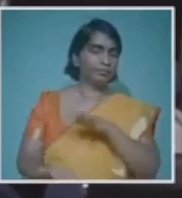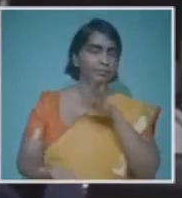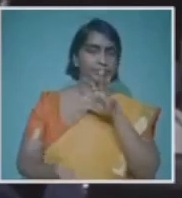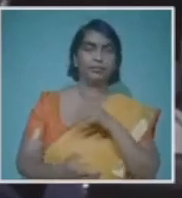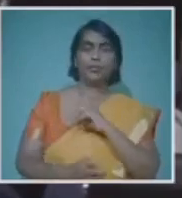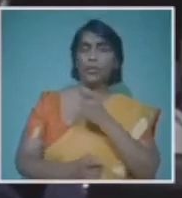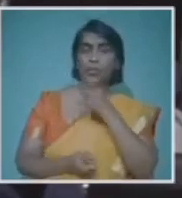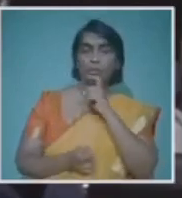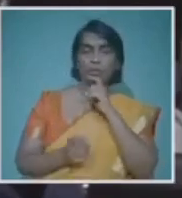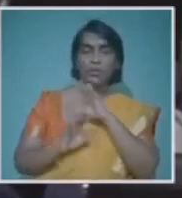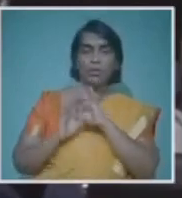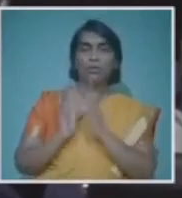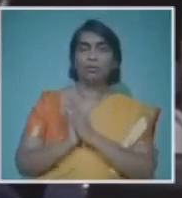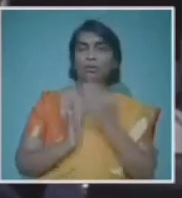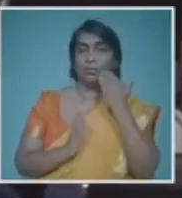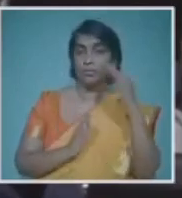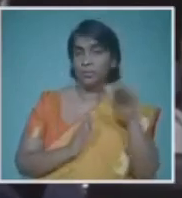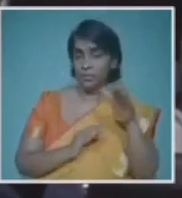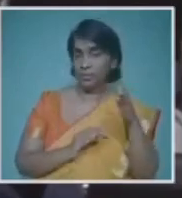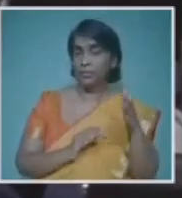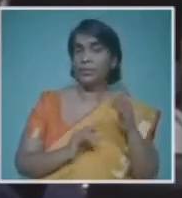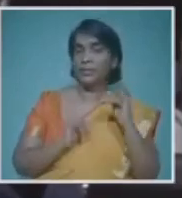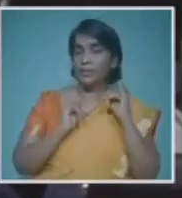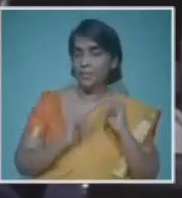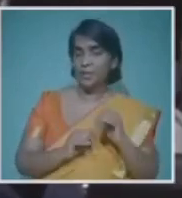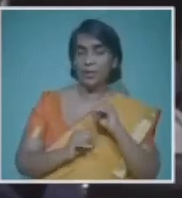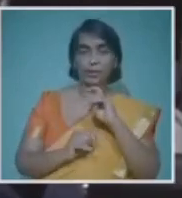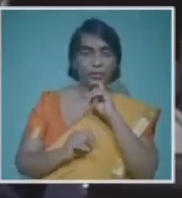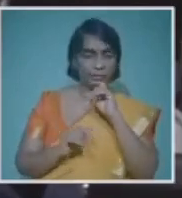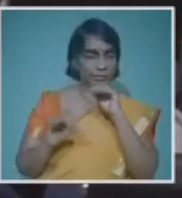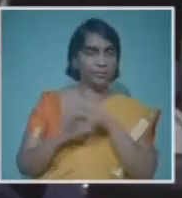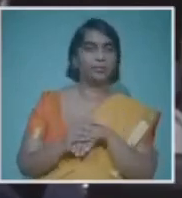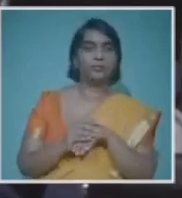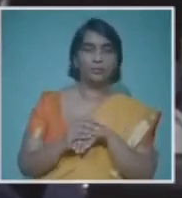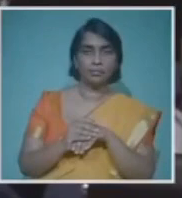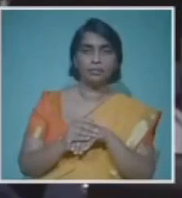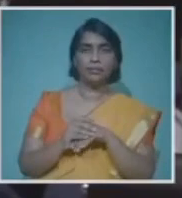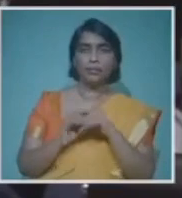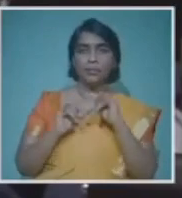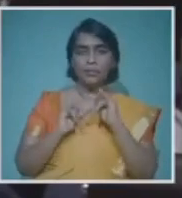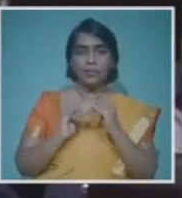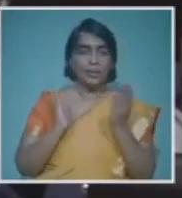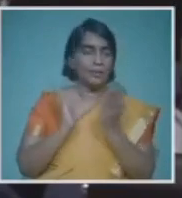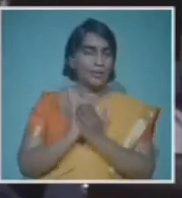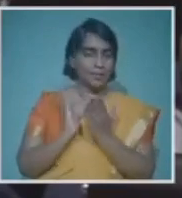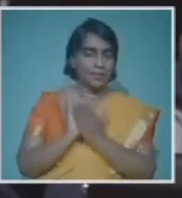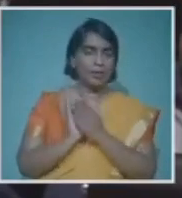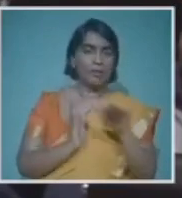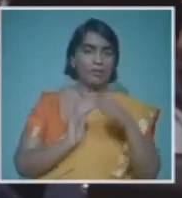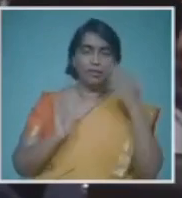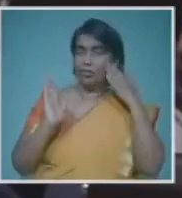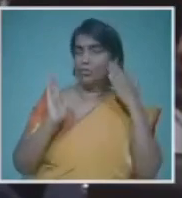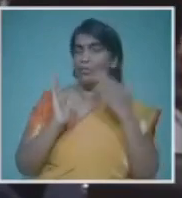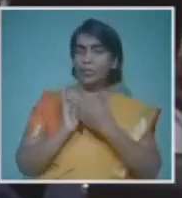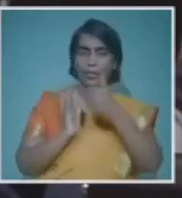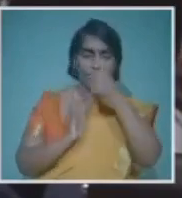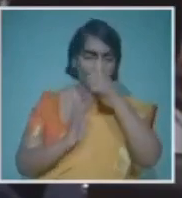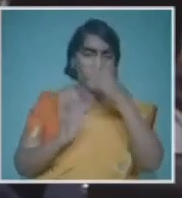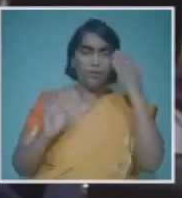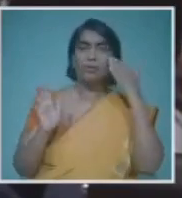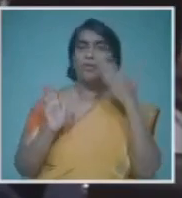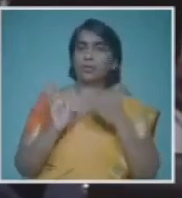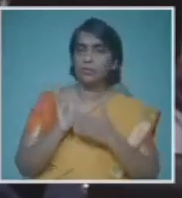දිහා බලපුවාම සිවිල් සහ අපරාධ අධිකරණවල කූටලේකන ඉඩම් සම්බන්ධව දේපළ